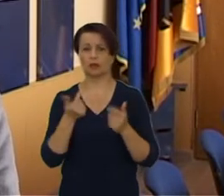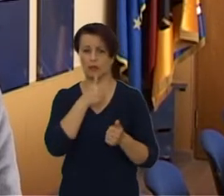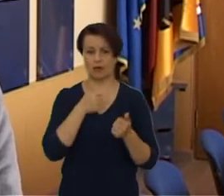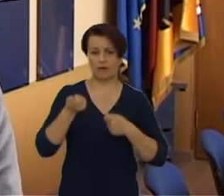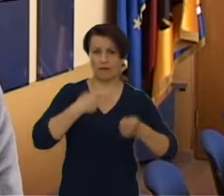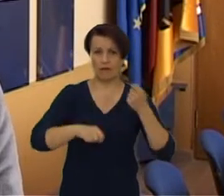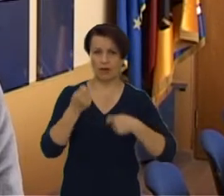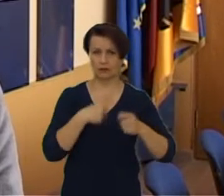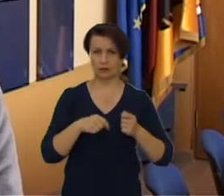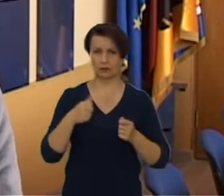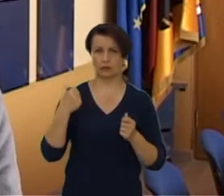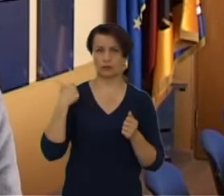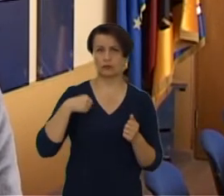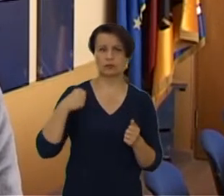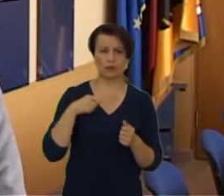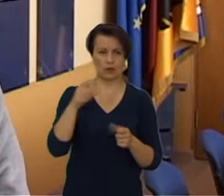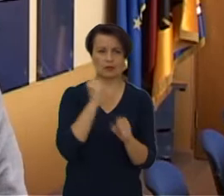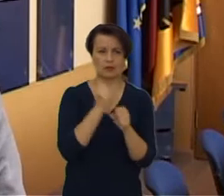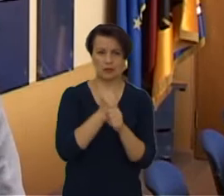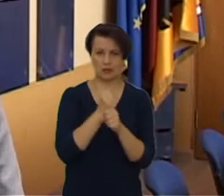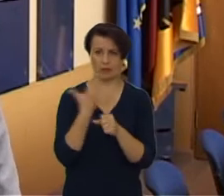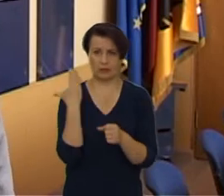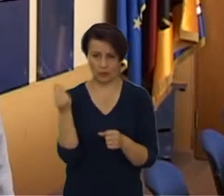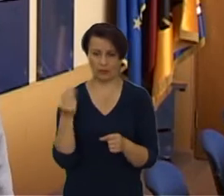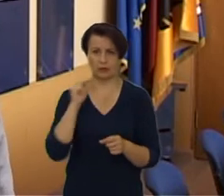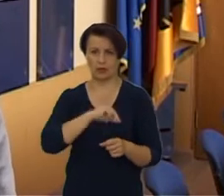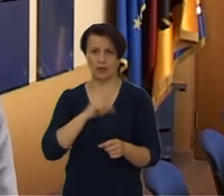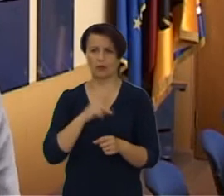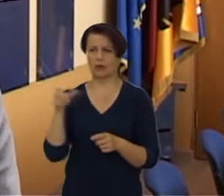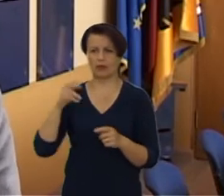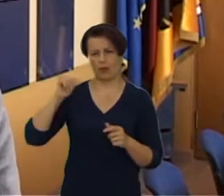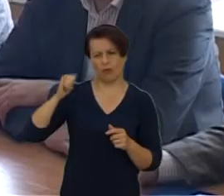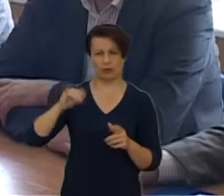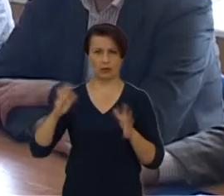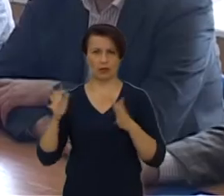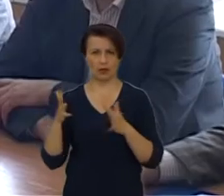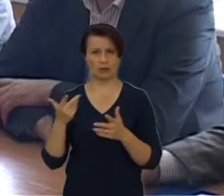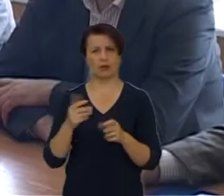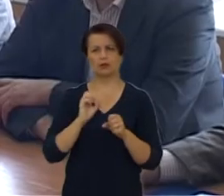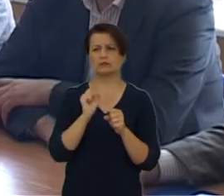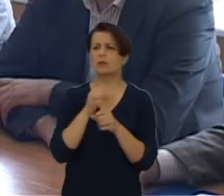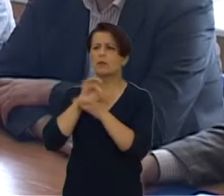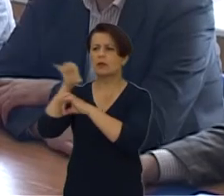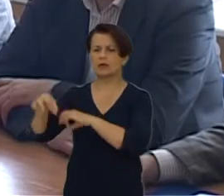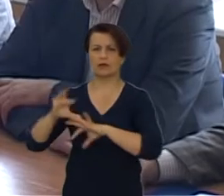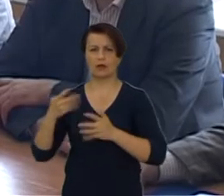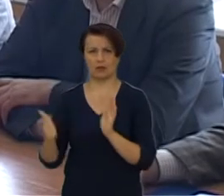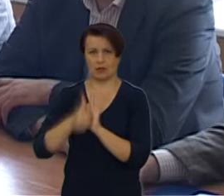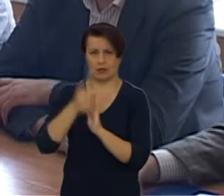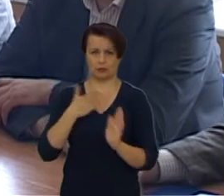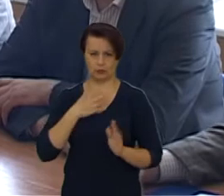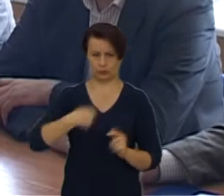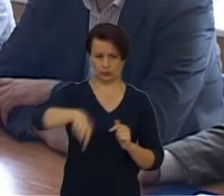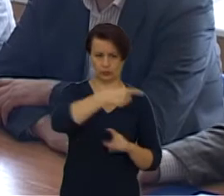kurie dirba savo darbą, bet ne iki galo turbūt kokybiškai ir gerai priversti, vis dėlto gerbti mūsų visų